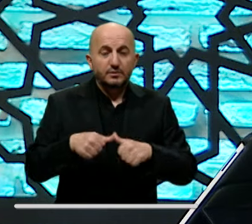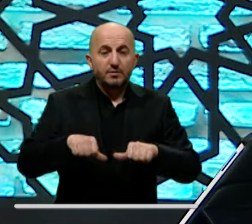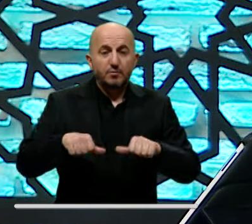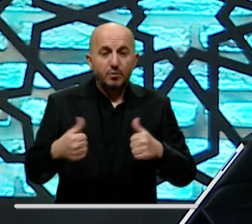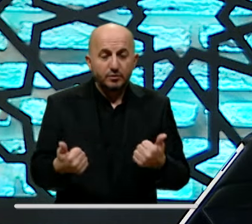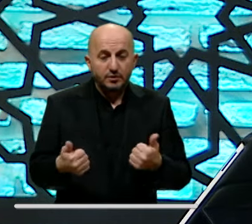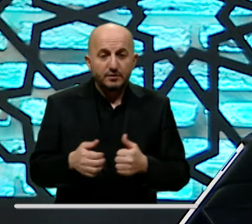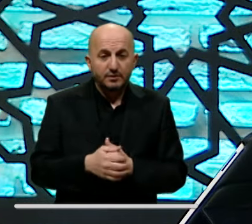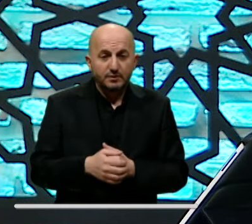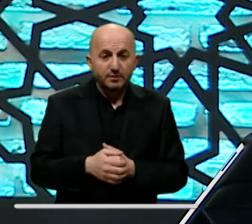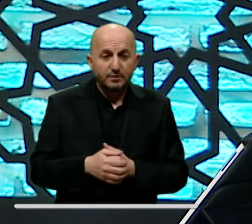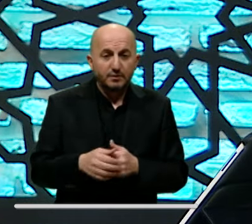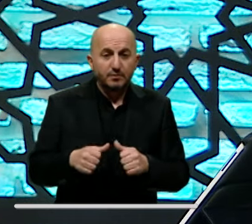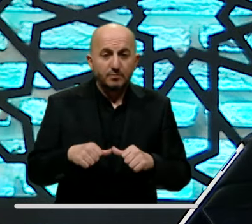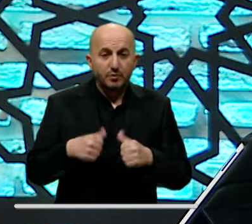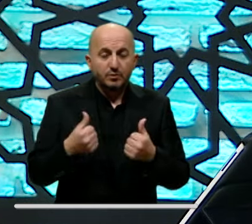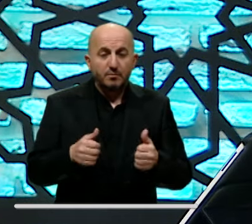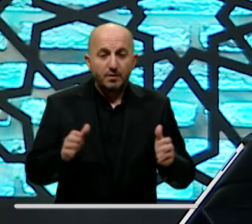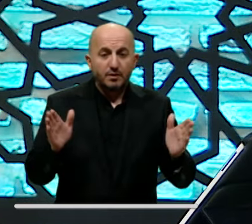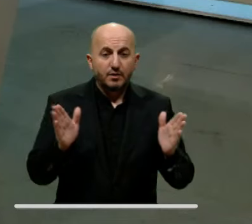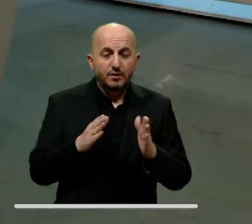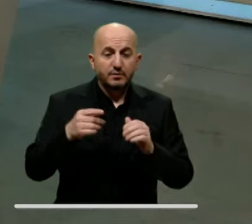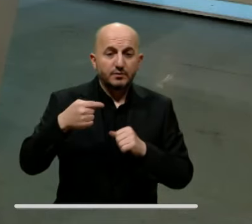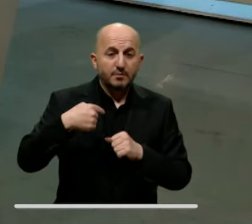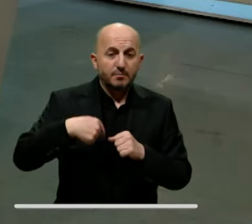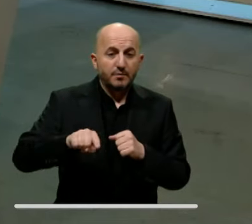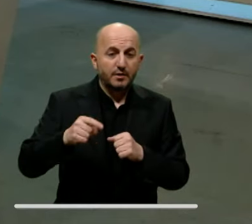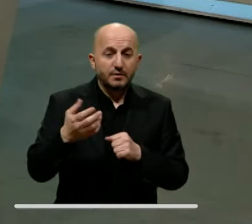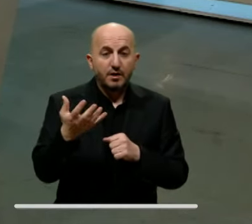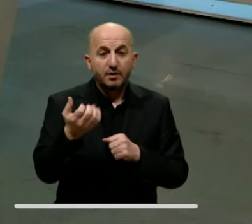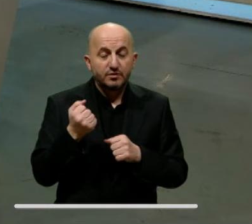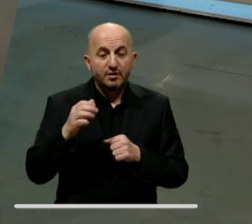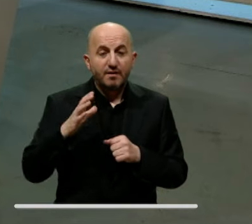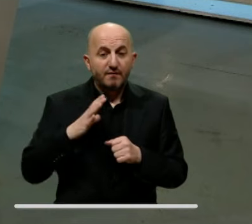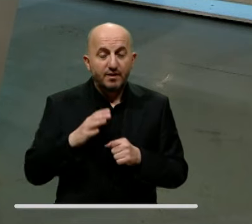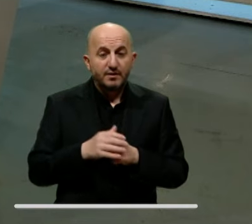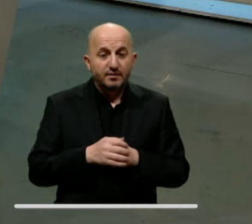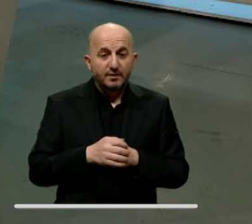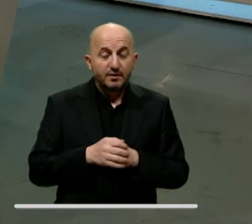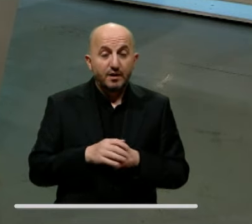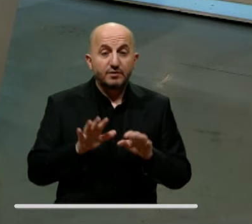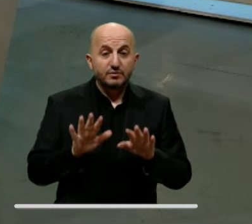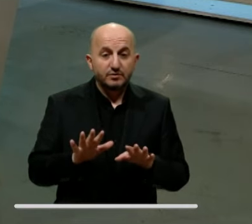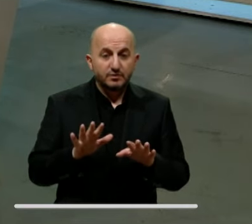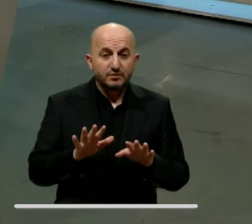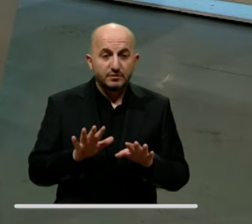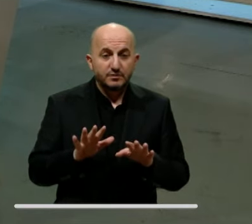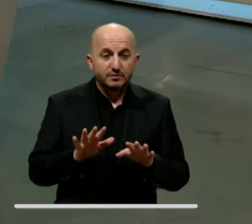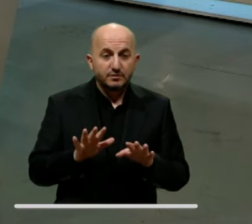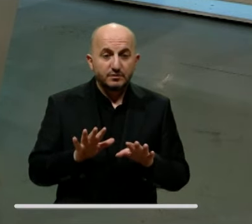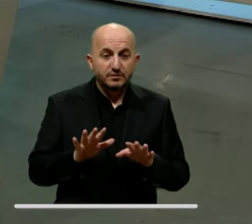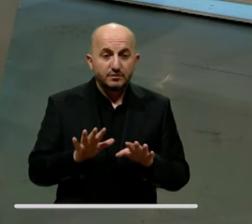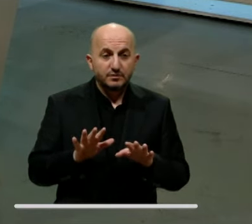boşandı boşanmaya karşı ında Mehir alacağı var eşinin ancak sadece